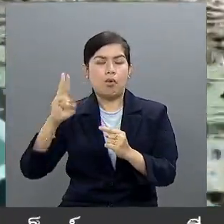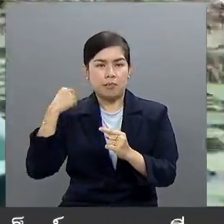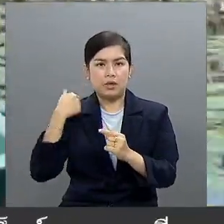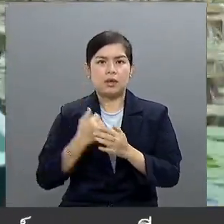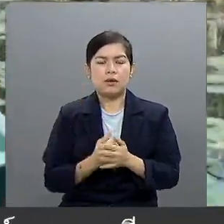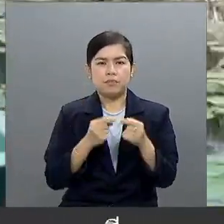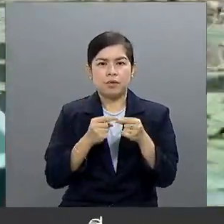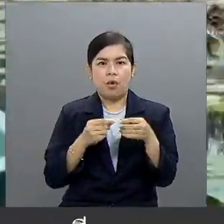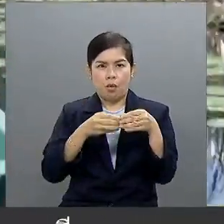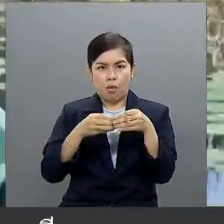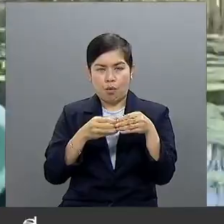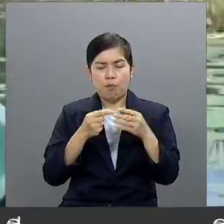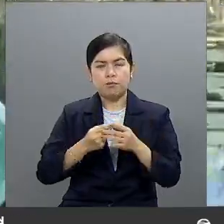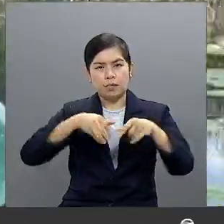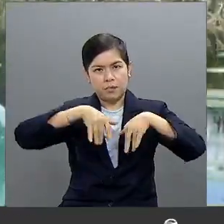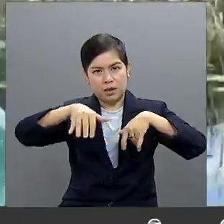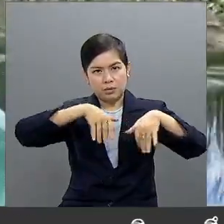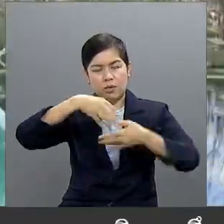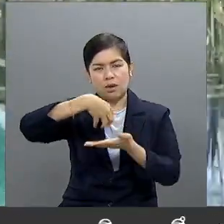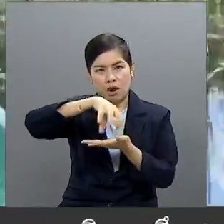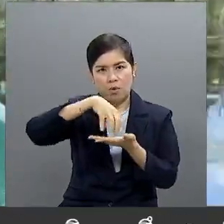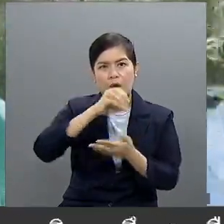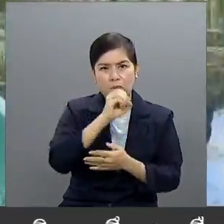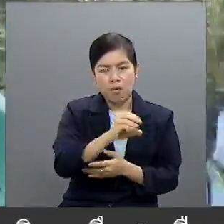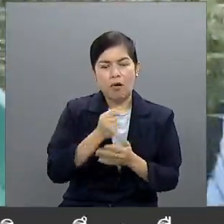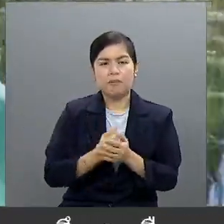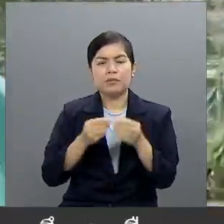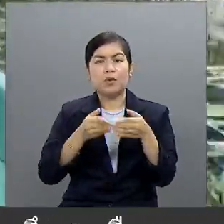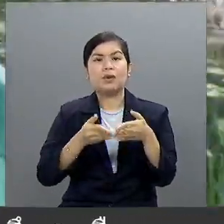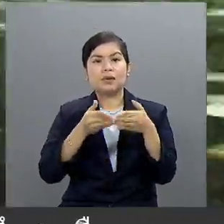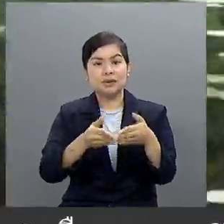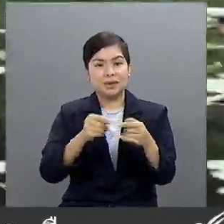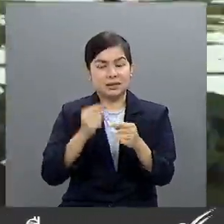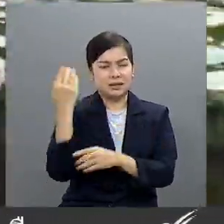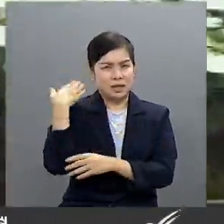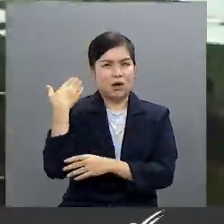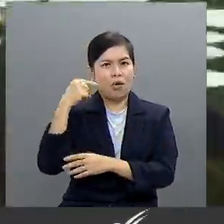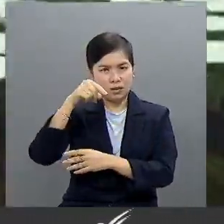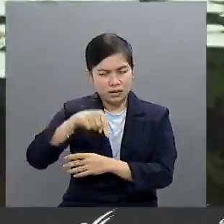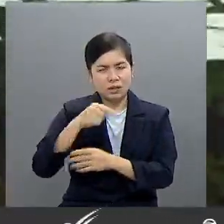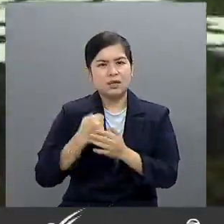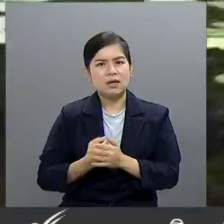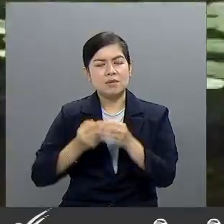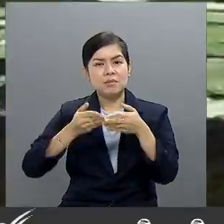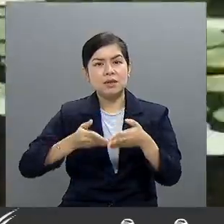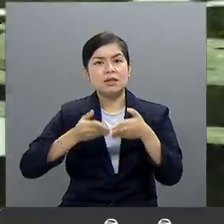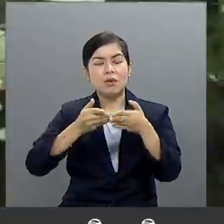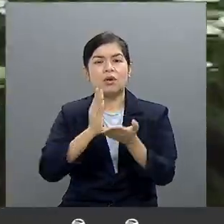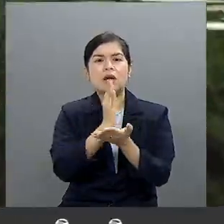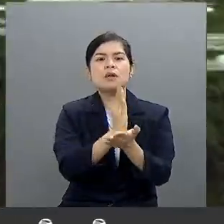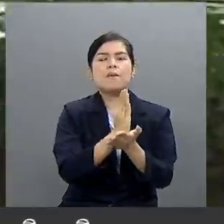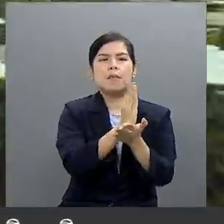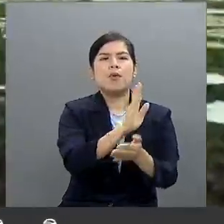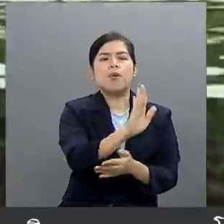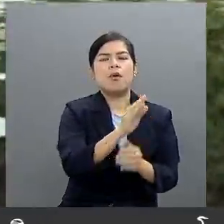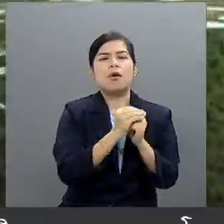ของเรือนี้ฟังว่าเมื่ออดีตครับมีเรือสำเภาจีนได้มาล่มอยู่ในทะเล300ยอดซึ่งเป็นชื่อเดิมของสถานที่แห่งนี้แต่ต่อมาครับ